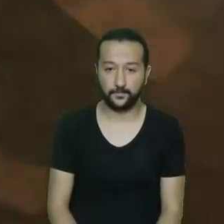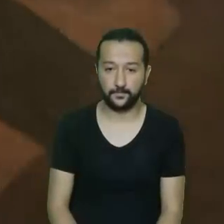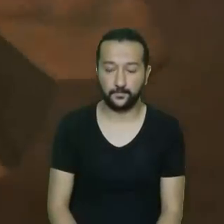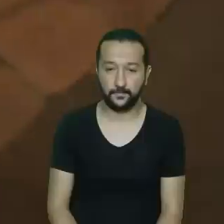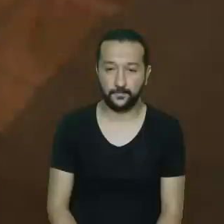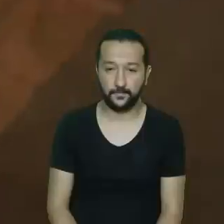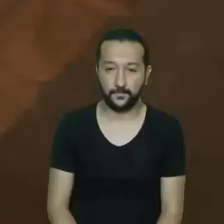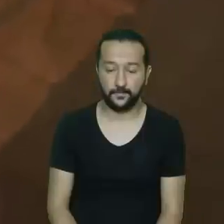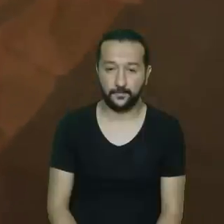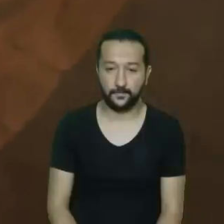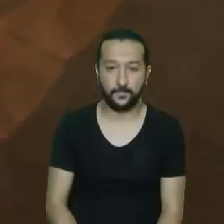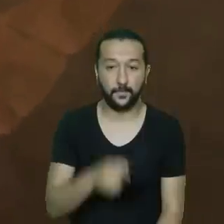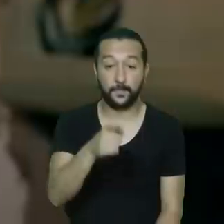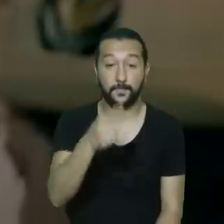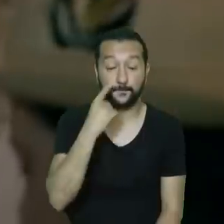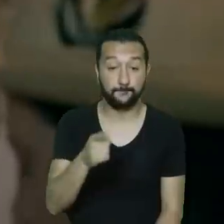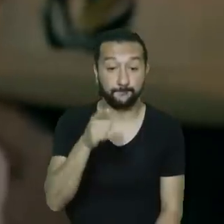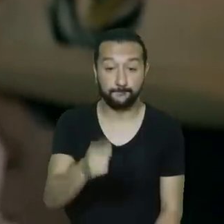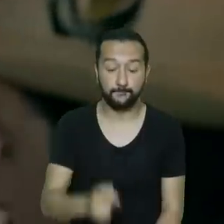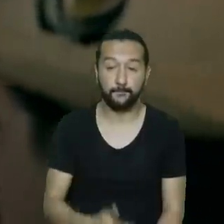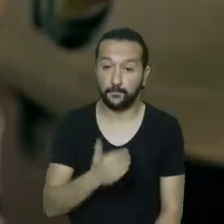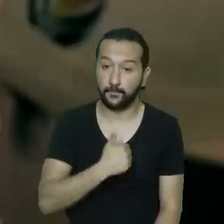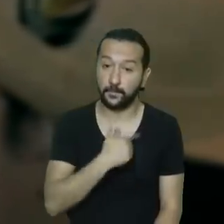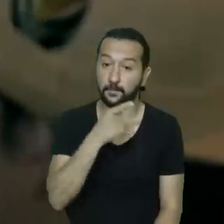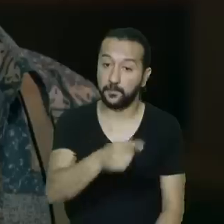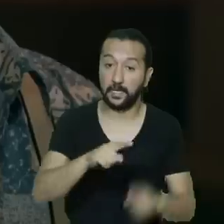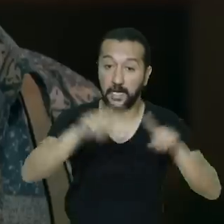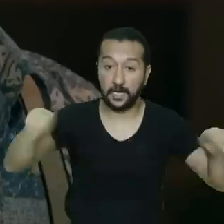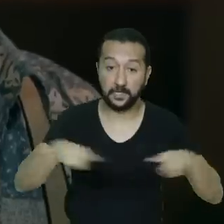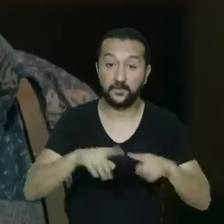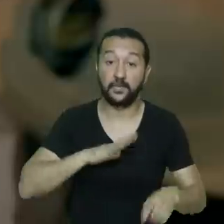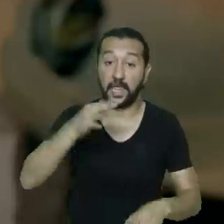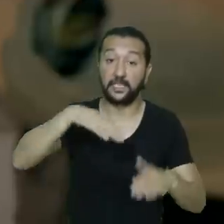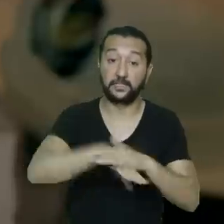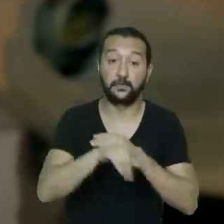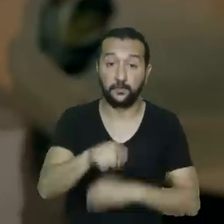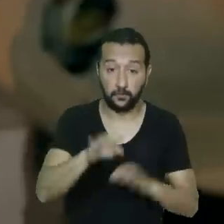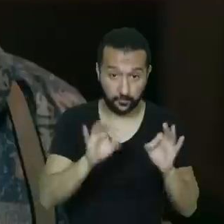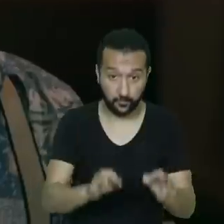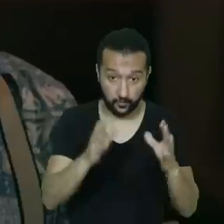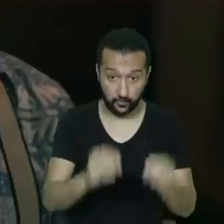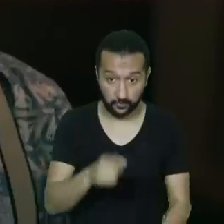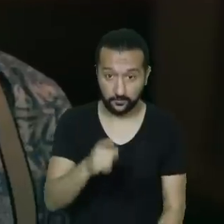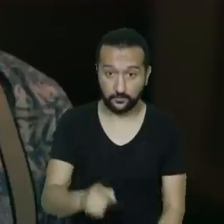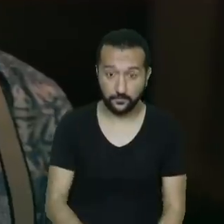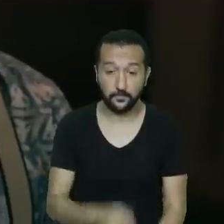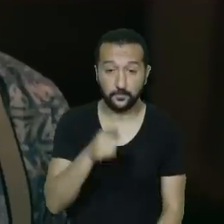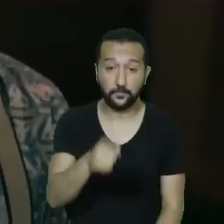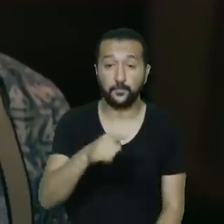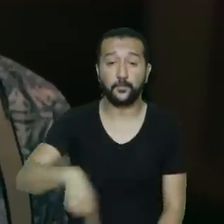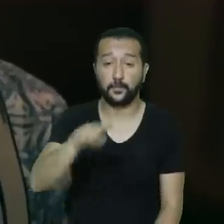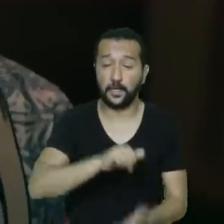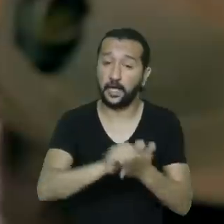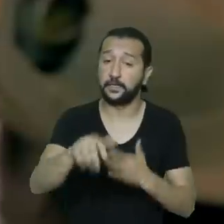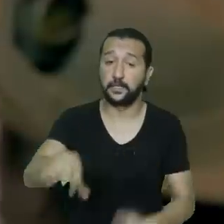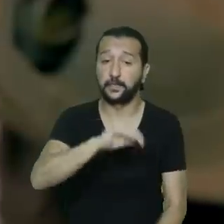Akşam, kalın kağıttaki haritayı açtı. Bende bir harita var. Gönül haritası. Bu mudun ya? Buralarda bundan